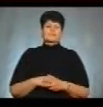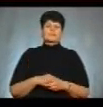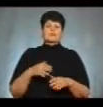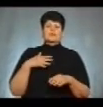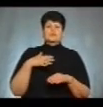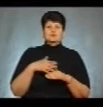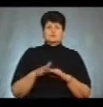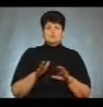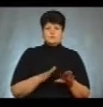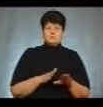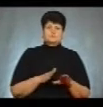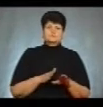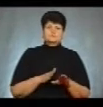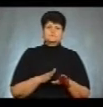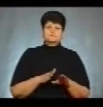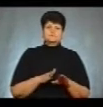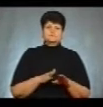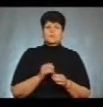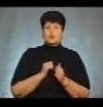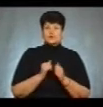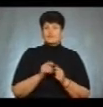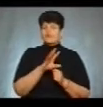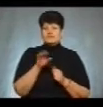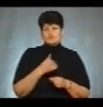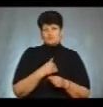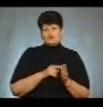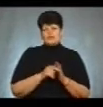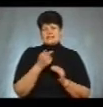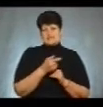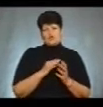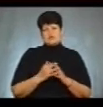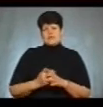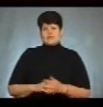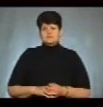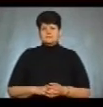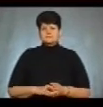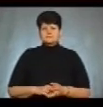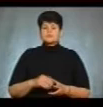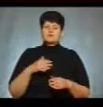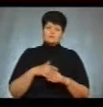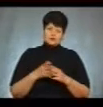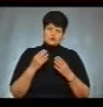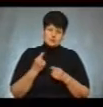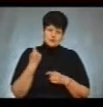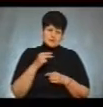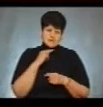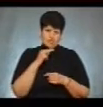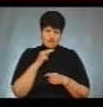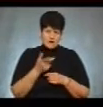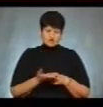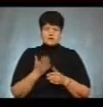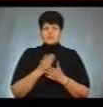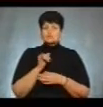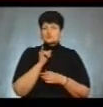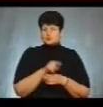Кожен хоче, щоб почали з його села. Зрозуміло. Ще одне зауваження полягає в тому, що